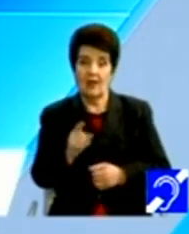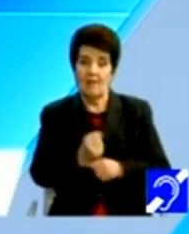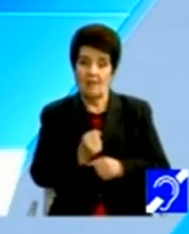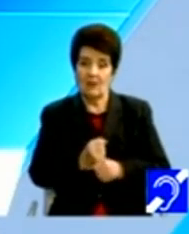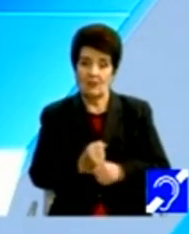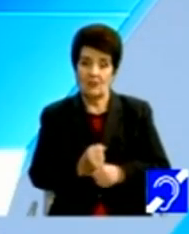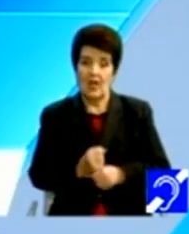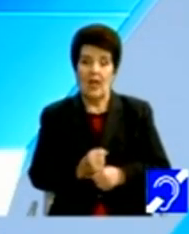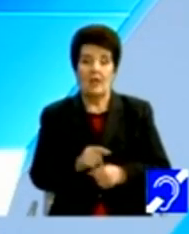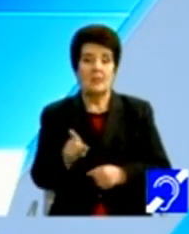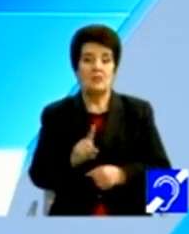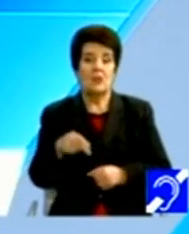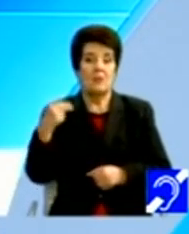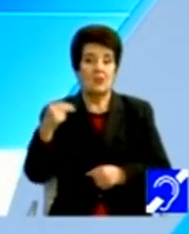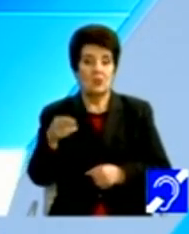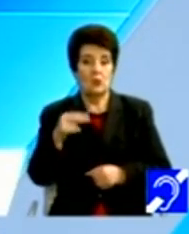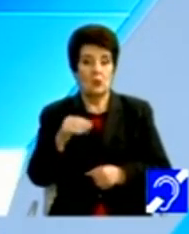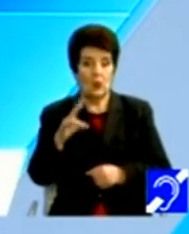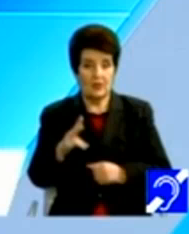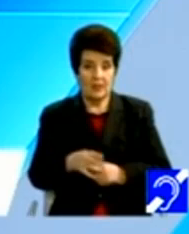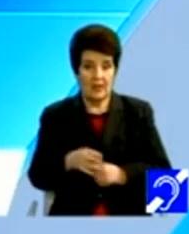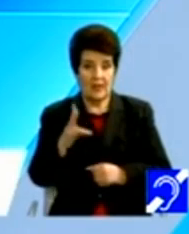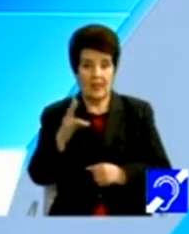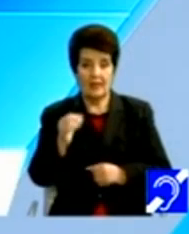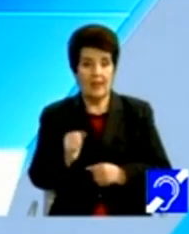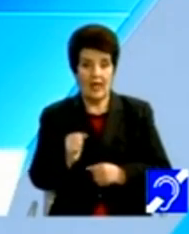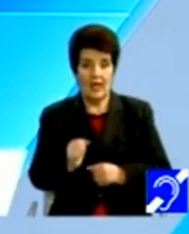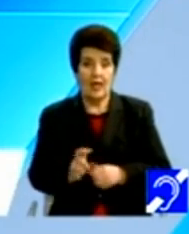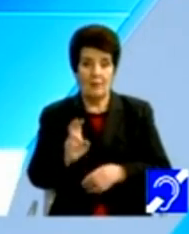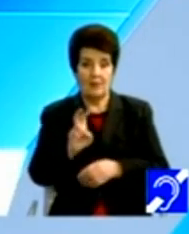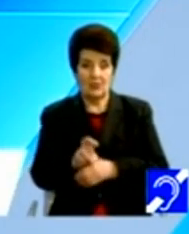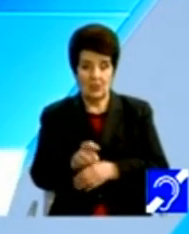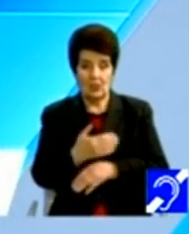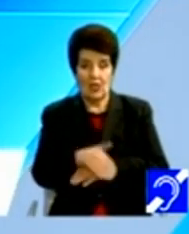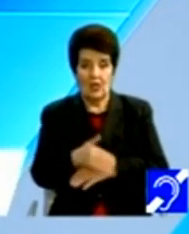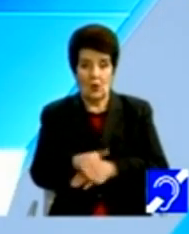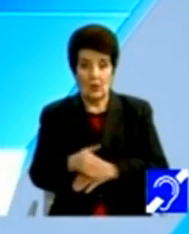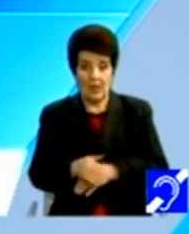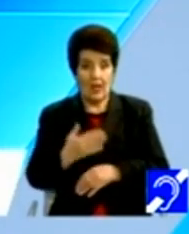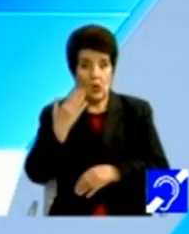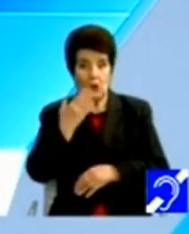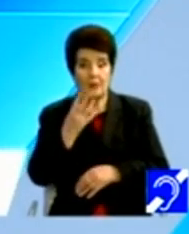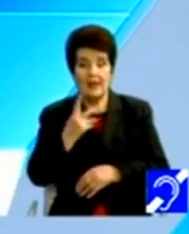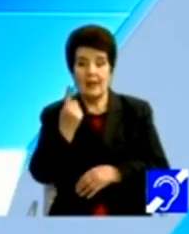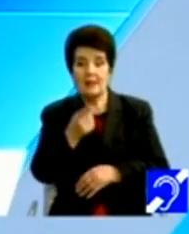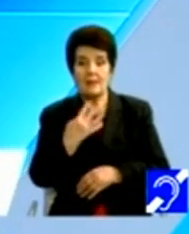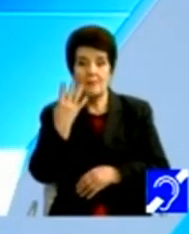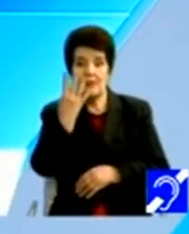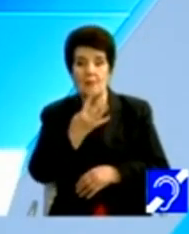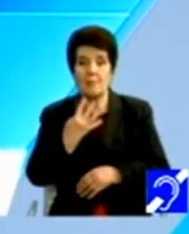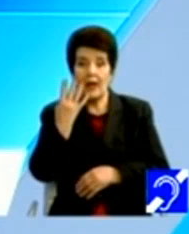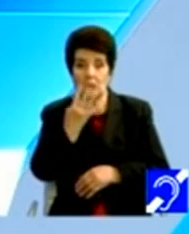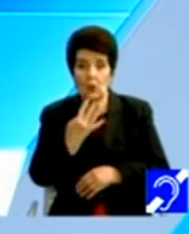până astăzi de ce președintele Dodon n-a pășit hotarul României în timp de 4 ani. Țara